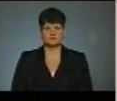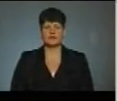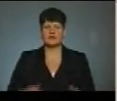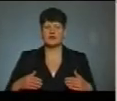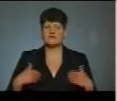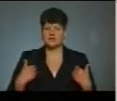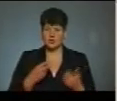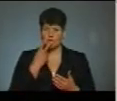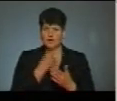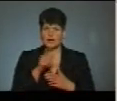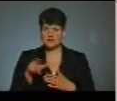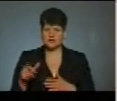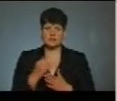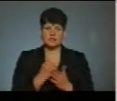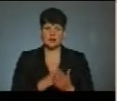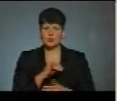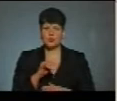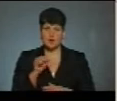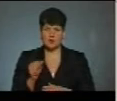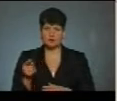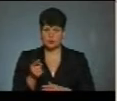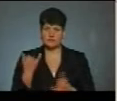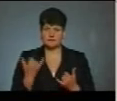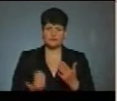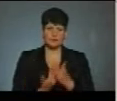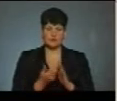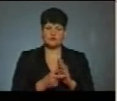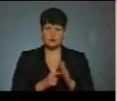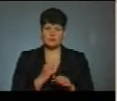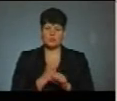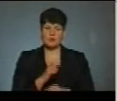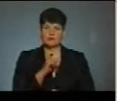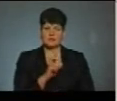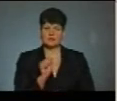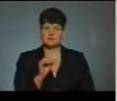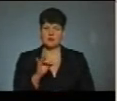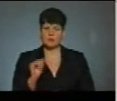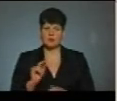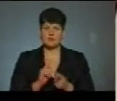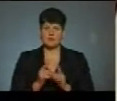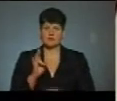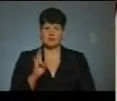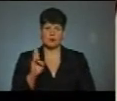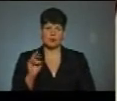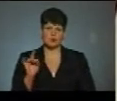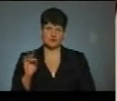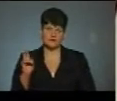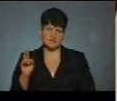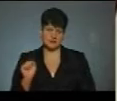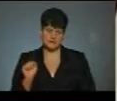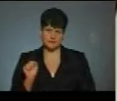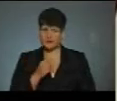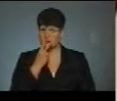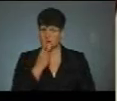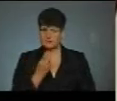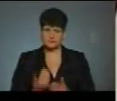Вітаю глядачів телеканалу «ЮА Тернопіль». В ефірі новини у студії Богдана Сарабун, сурдопереклад Надія Коцовська. Дивіться